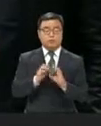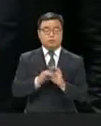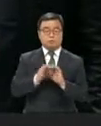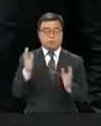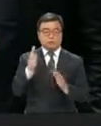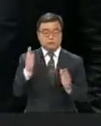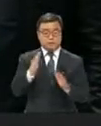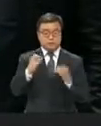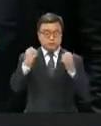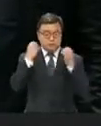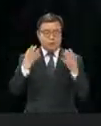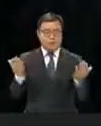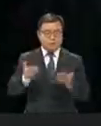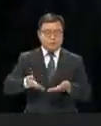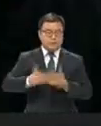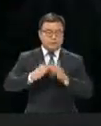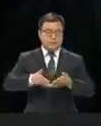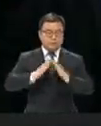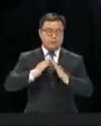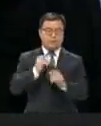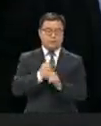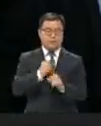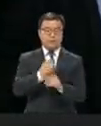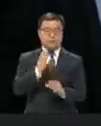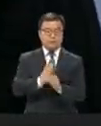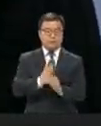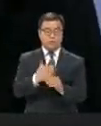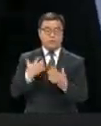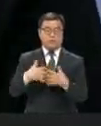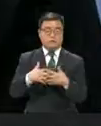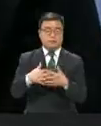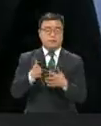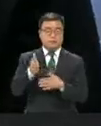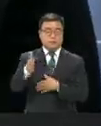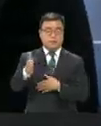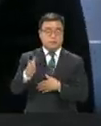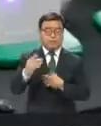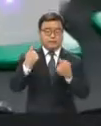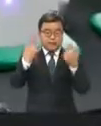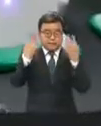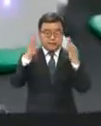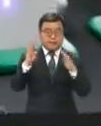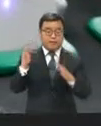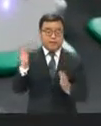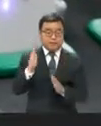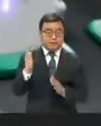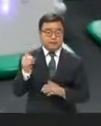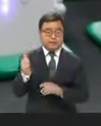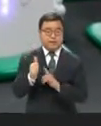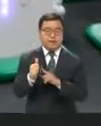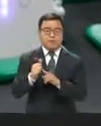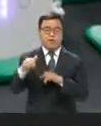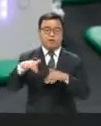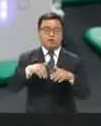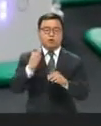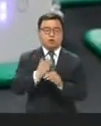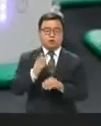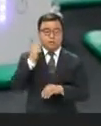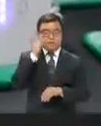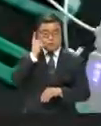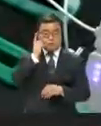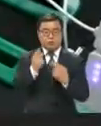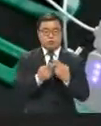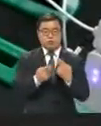열기를 북돋고 있습니다. 기계공학과 4학년인 파바드 만수리안 씨는 거리에서도 휴대폰 충전이 가능한 시스템을